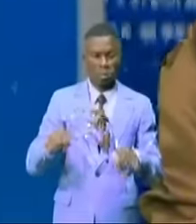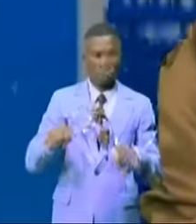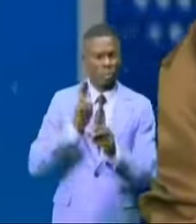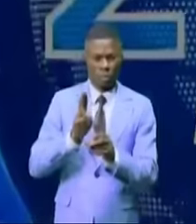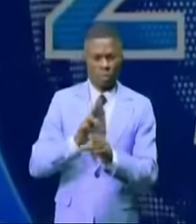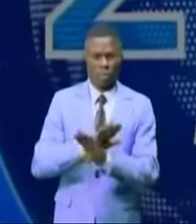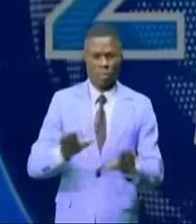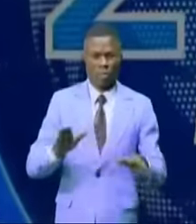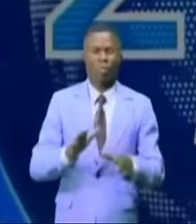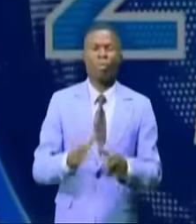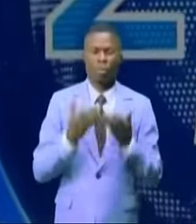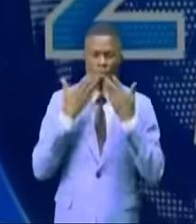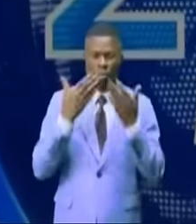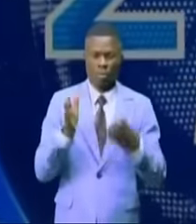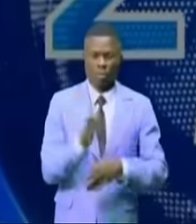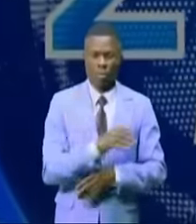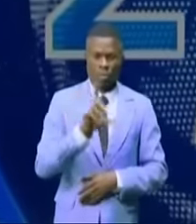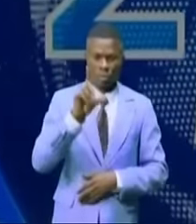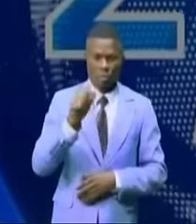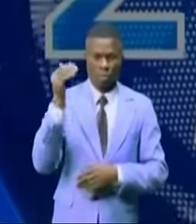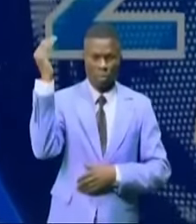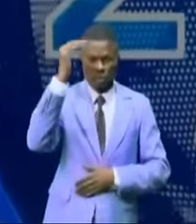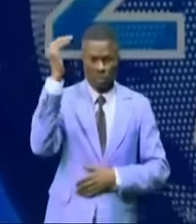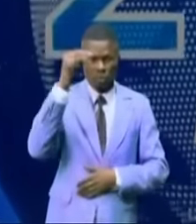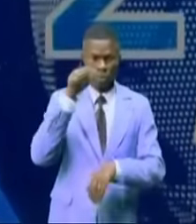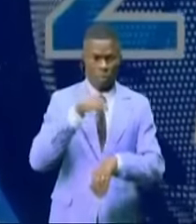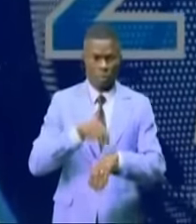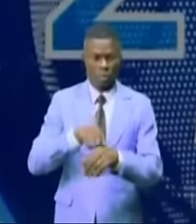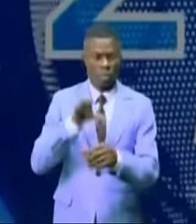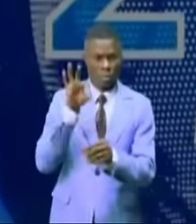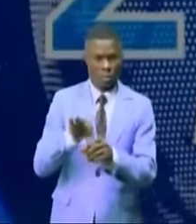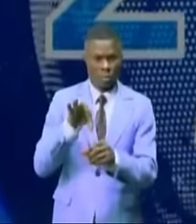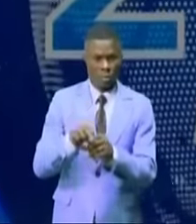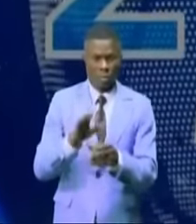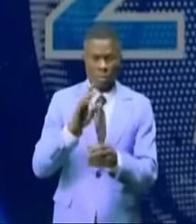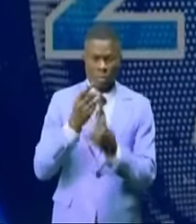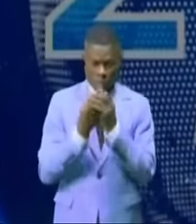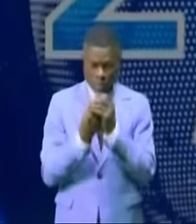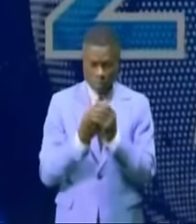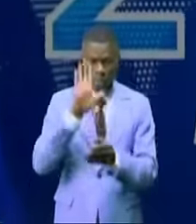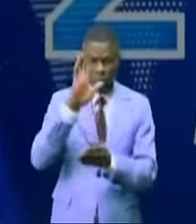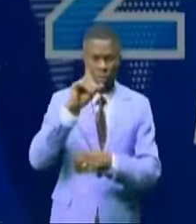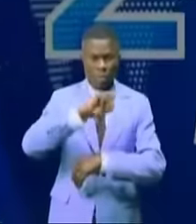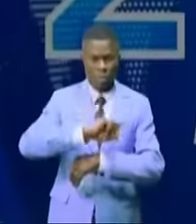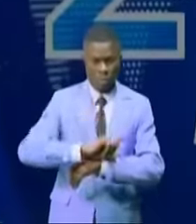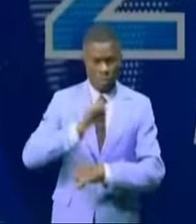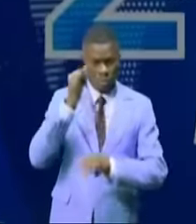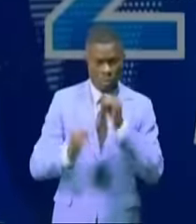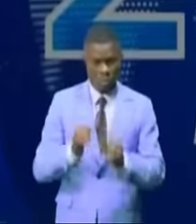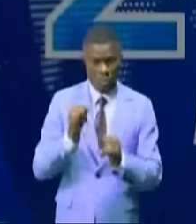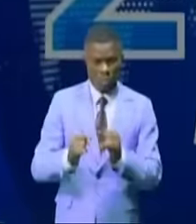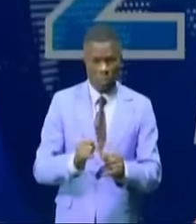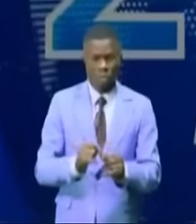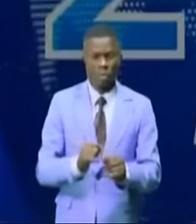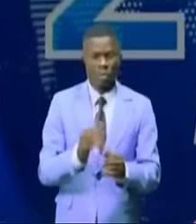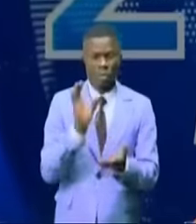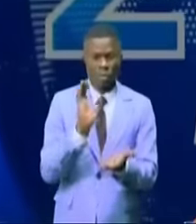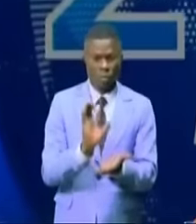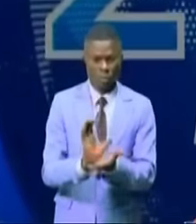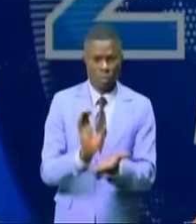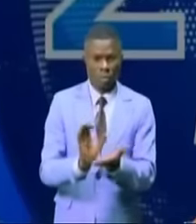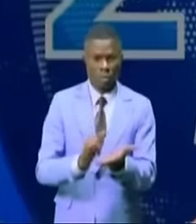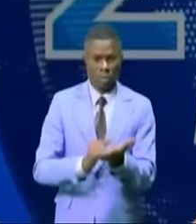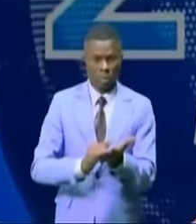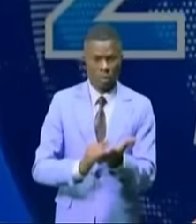Niali. Le 20 décembre, la date de scrutin, c'est dans 5 jours. Eh bien, si vous êtes détenteur d'une carte